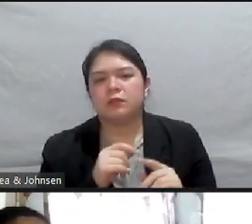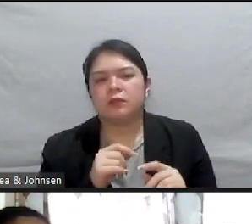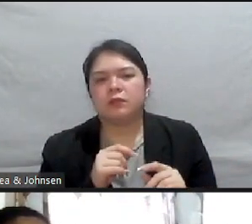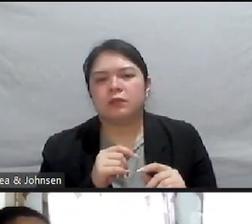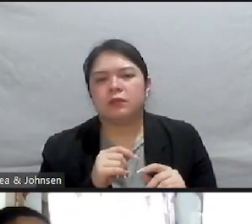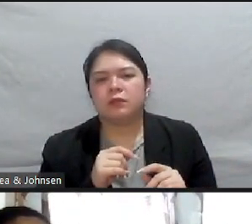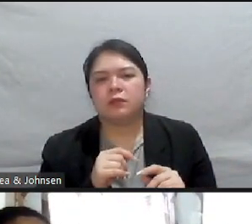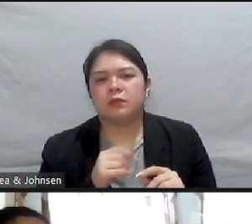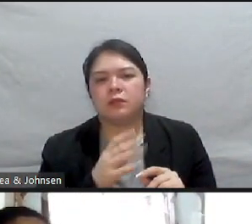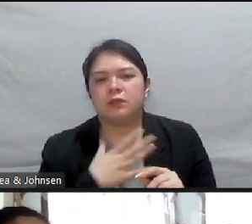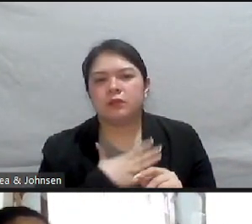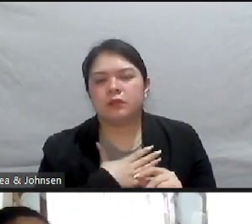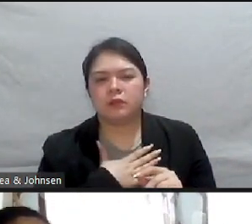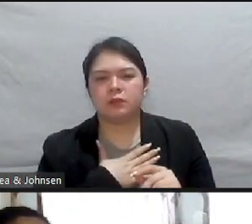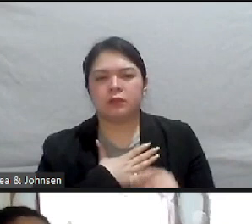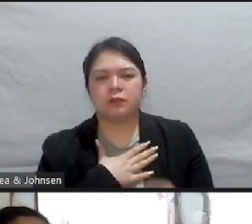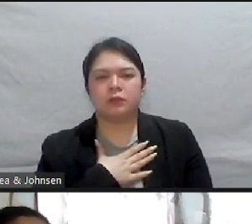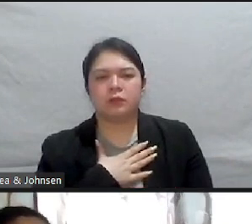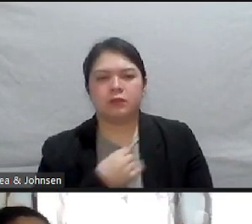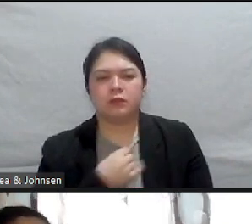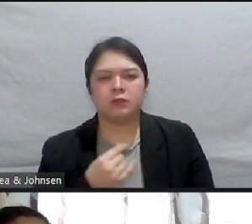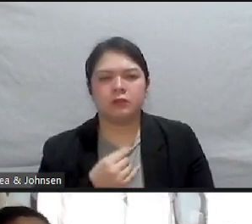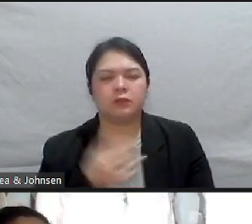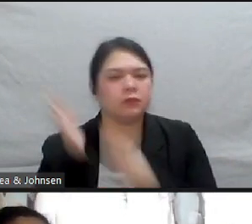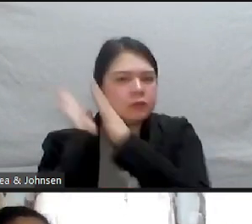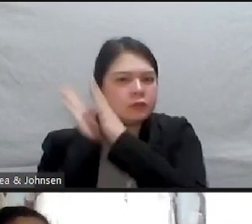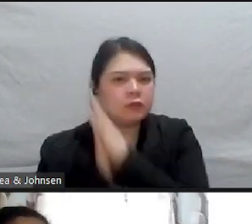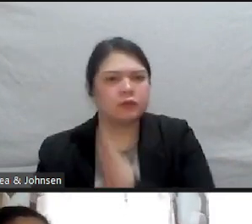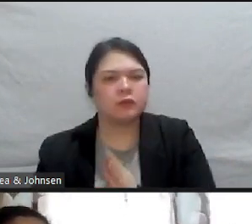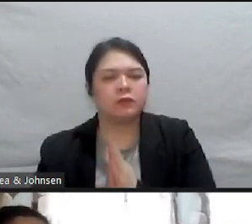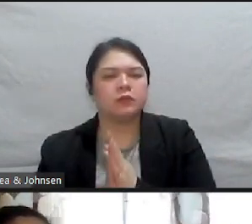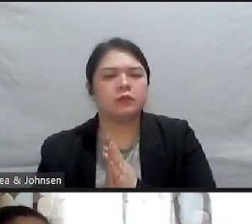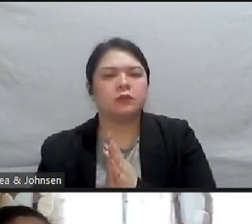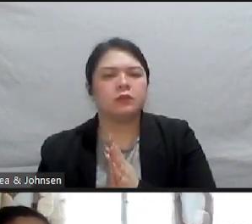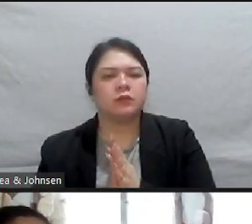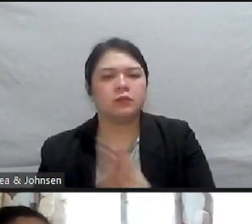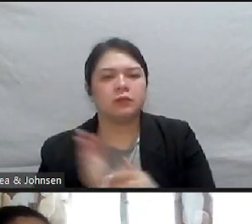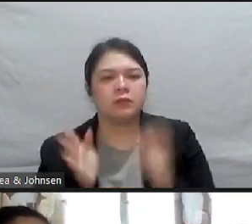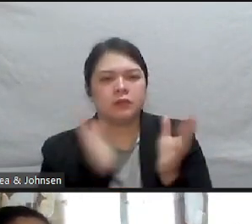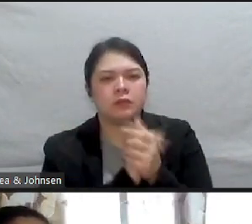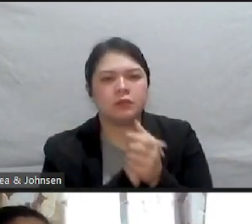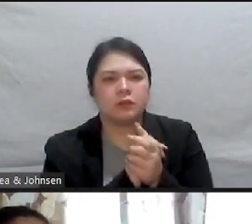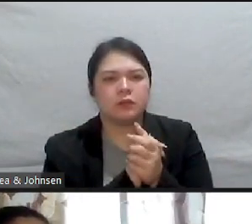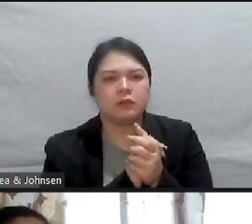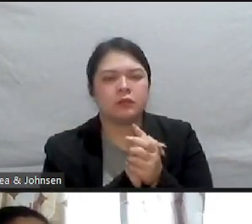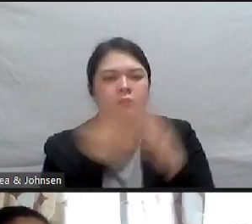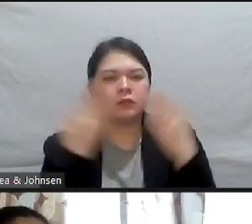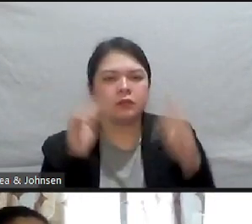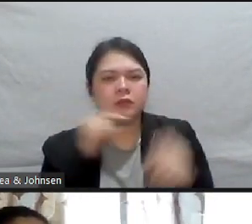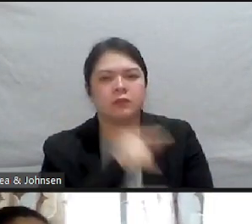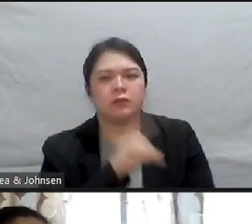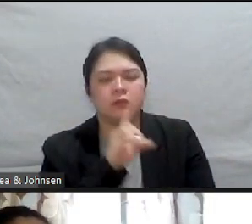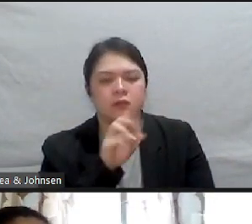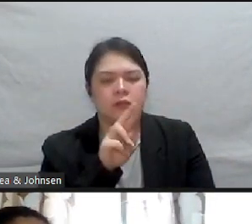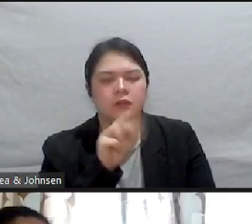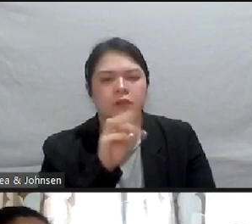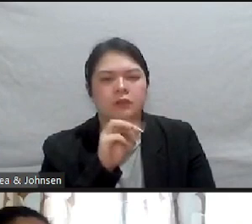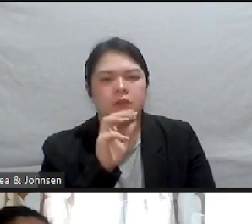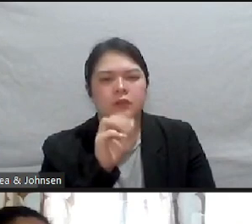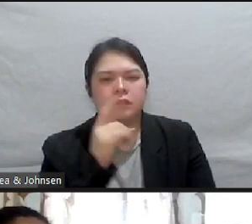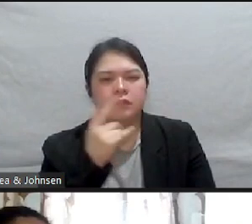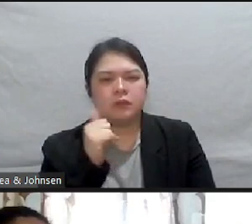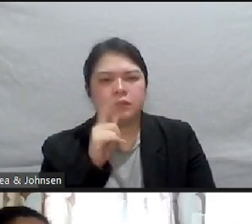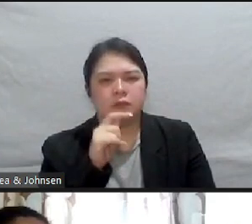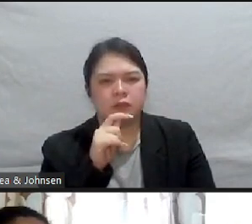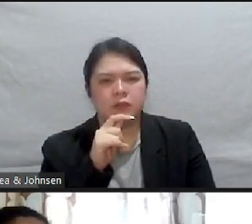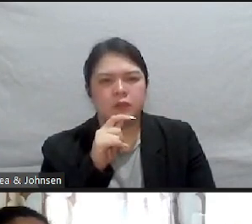ng skin niya. Nagpa-straight siya ng buhok. Kaya hanggang nag-asawa siya, hindi alam na dumagat siya. Kaya lang naging